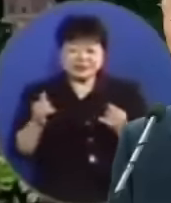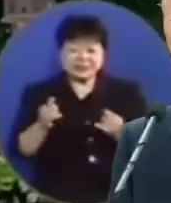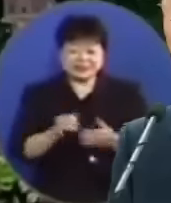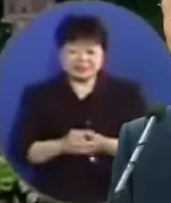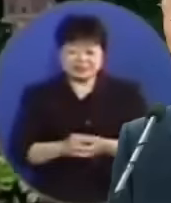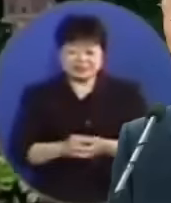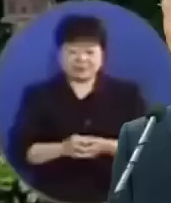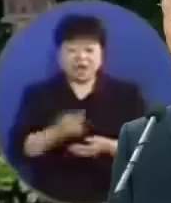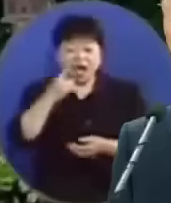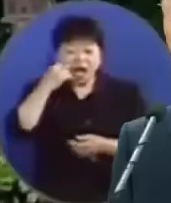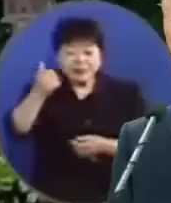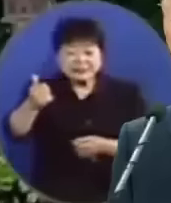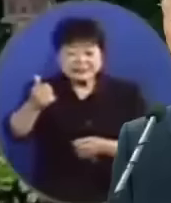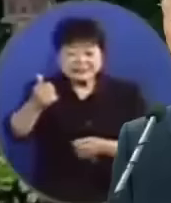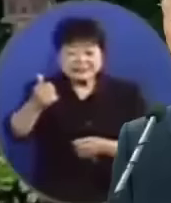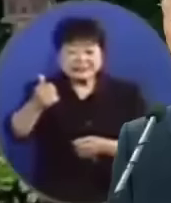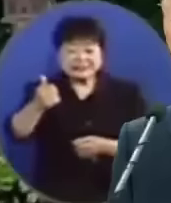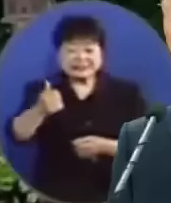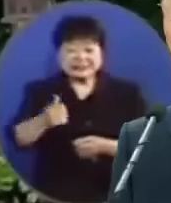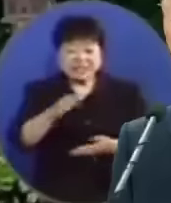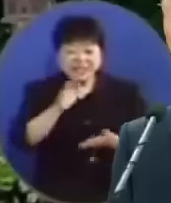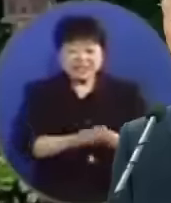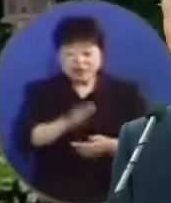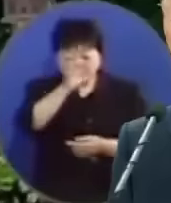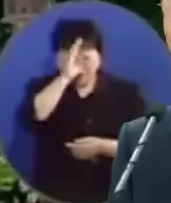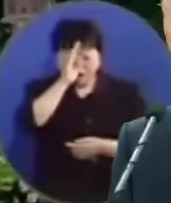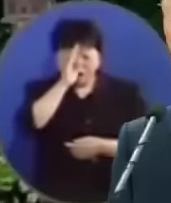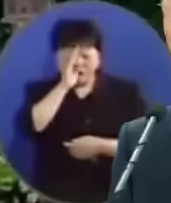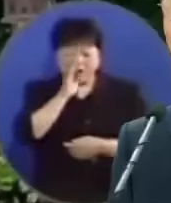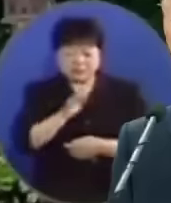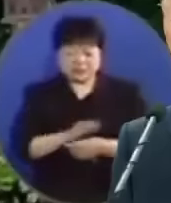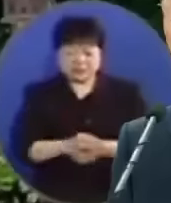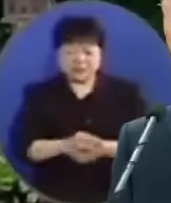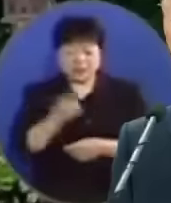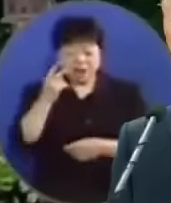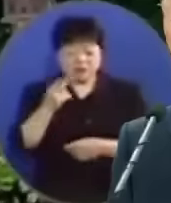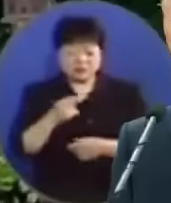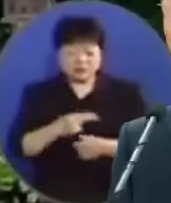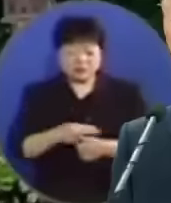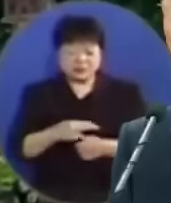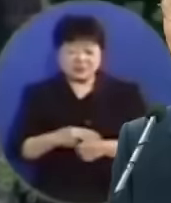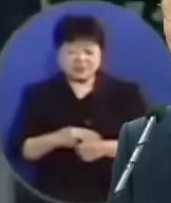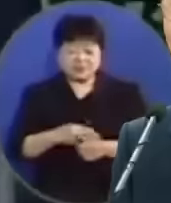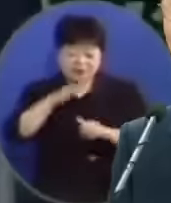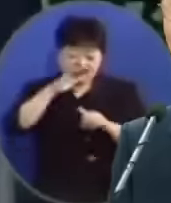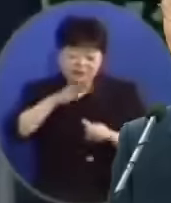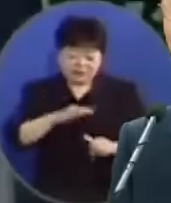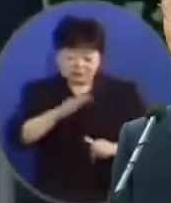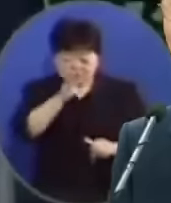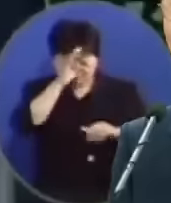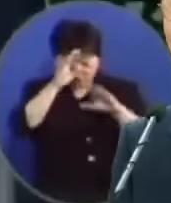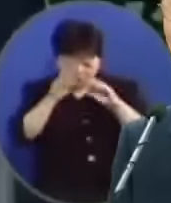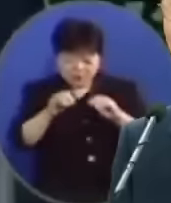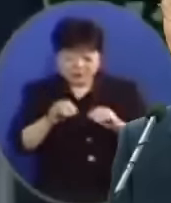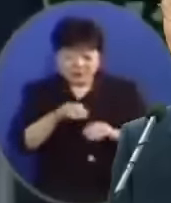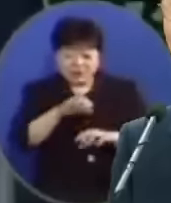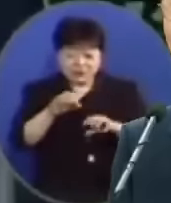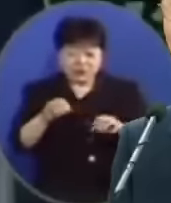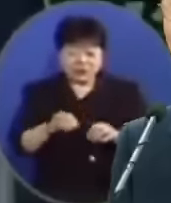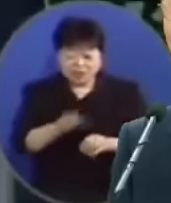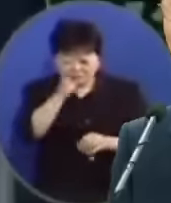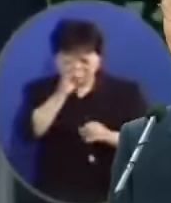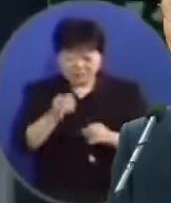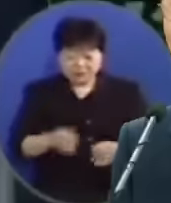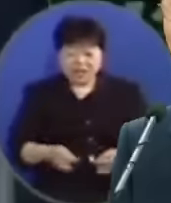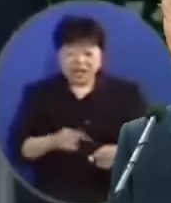촌장의 아버지 부블리오가 부친이 열병과 이질이 걸렸는데 바울이 와서 안수하고 기도하며 나았습니다. 동리에 있는 병든